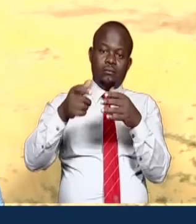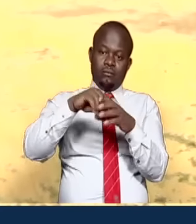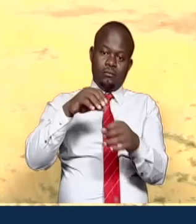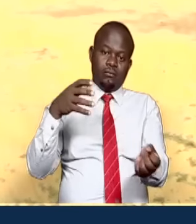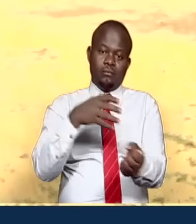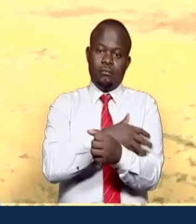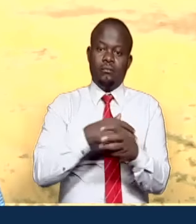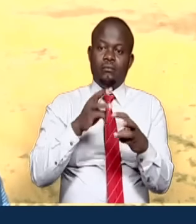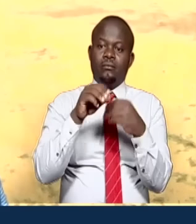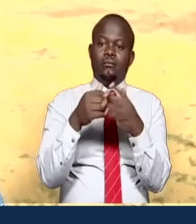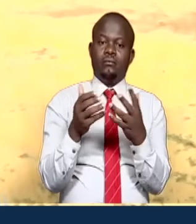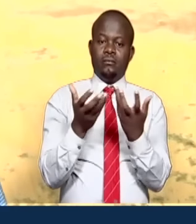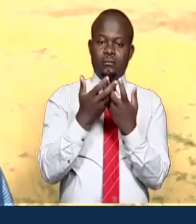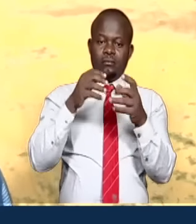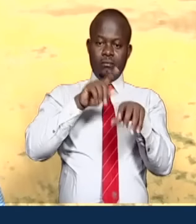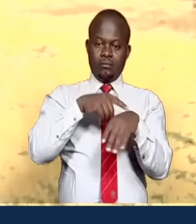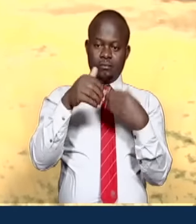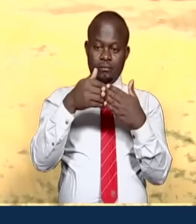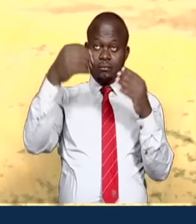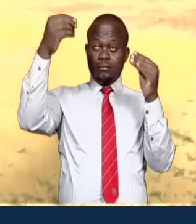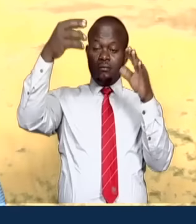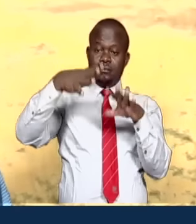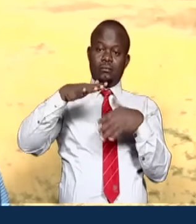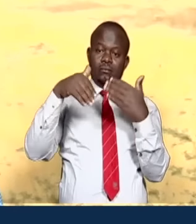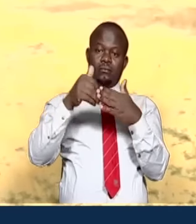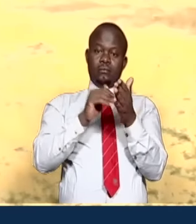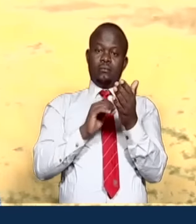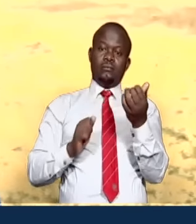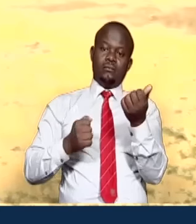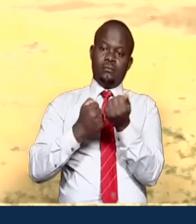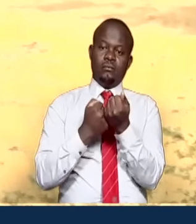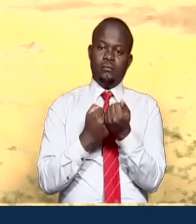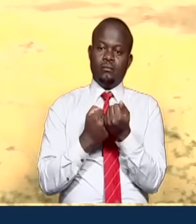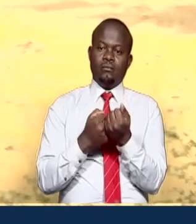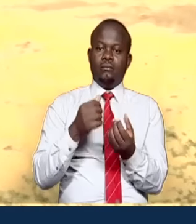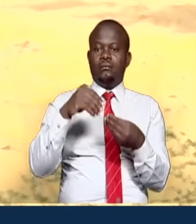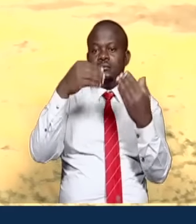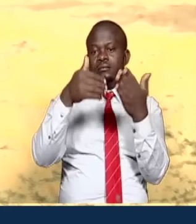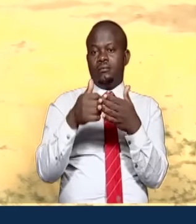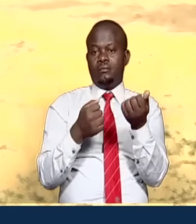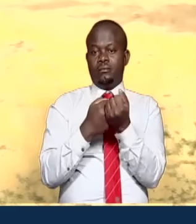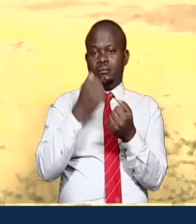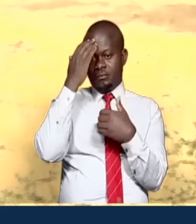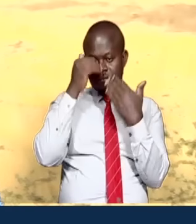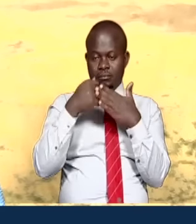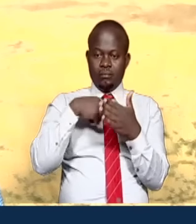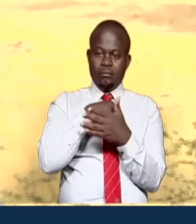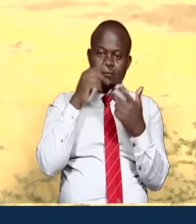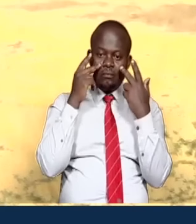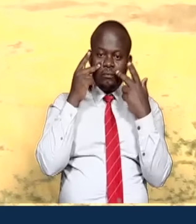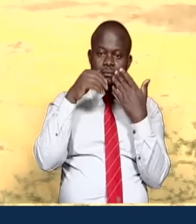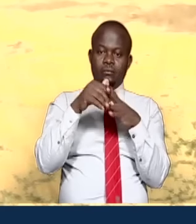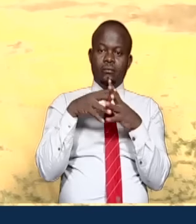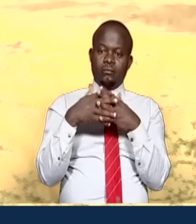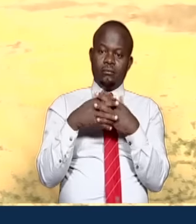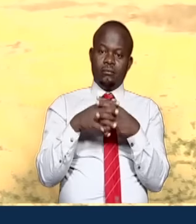mu buryo bujyanye n'igihe nk'iki cy'impeshyi, bakadushyigikira baduha inkunga zo kugira ngo tubone imashini